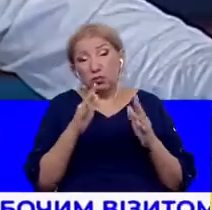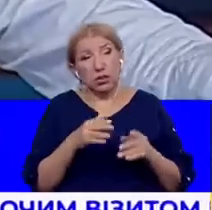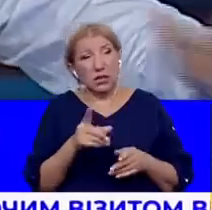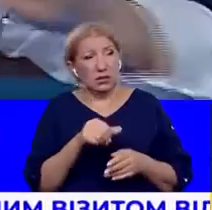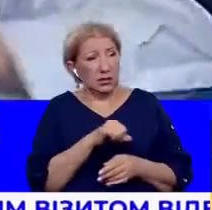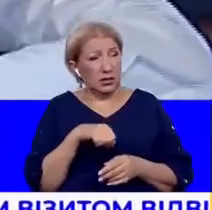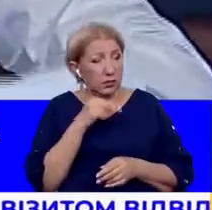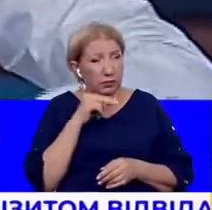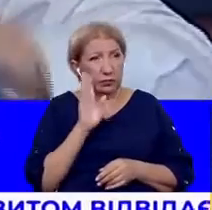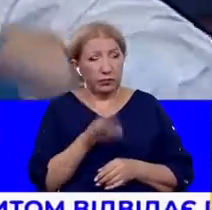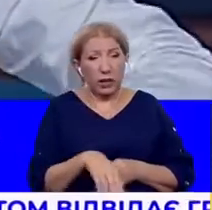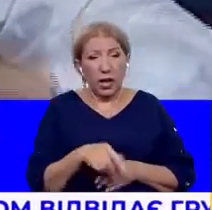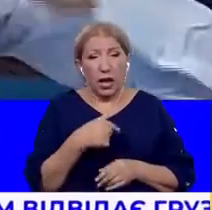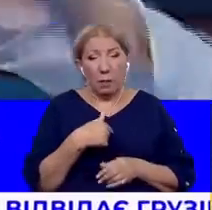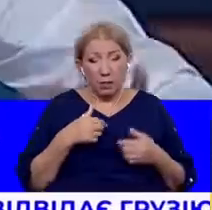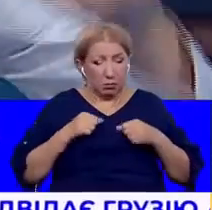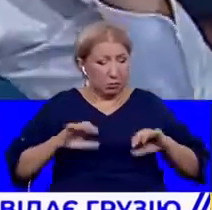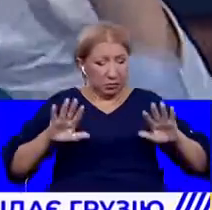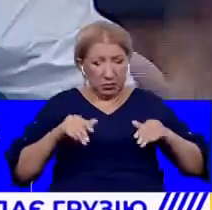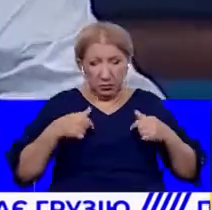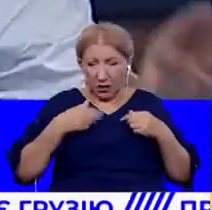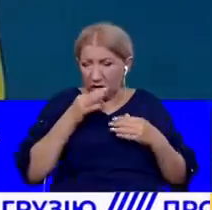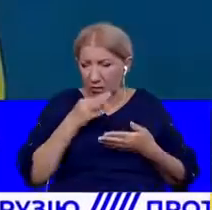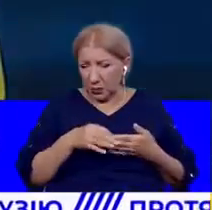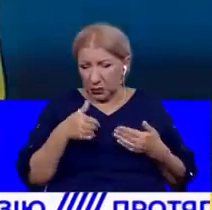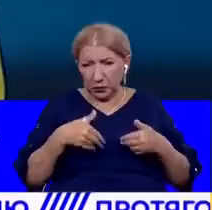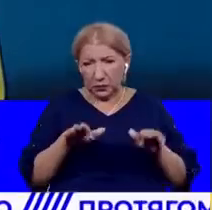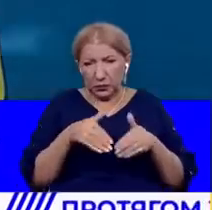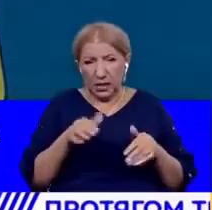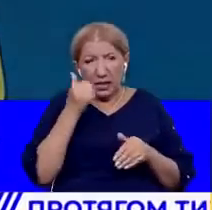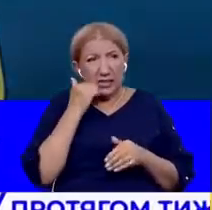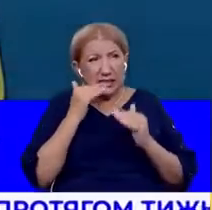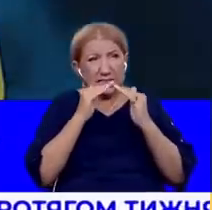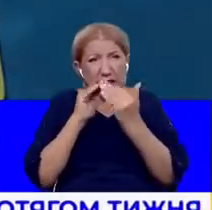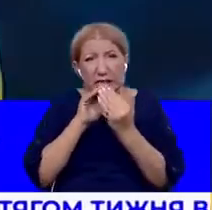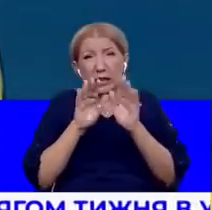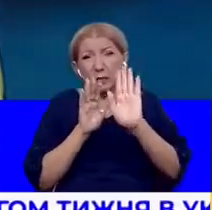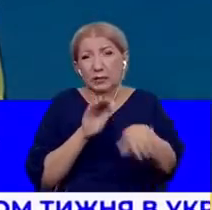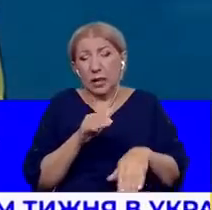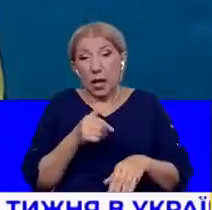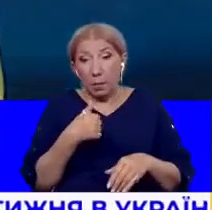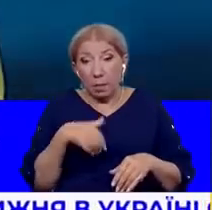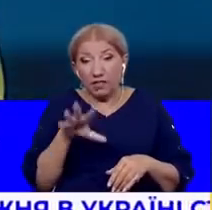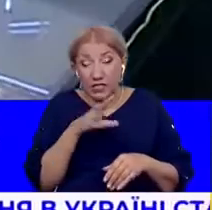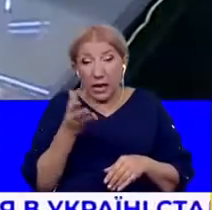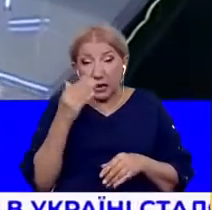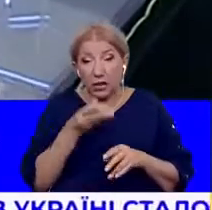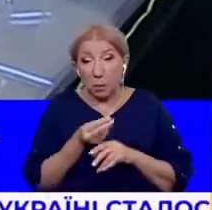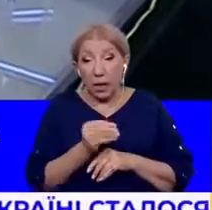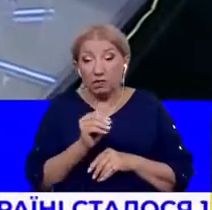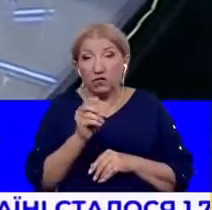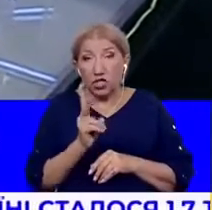твоя справа. Ми знімаємо з себе повністю відповідальність за застарілий житловий фонд, хоча ми всі платили до